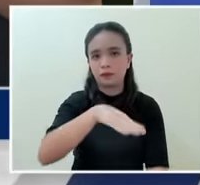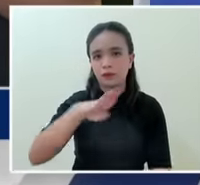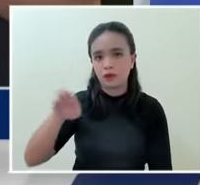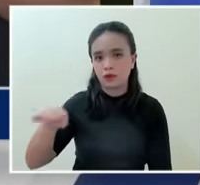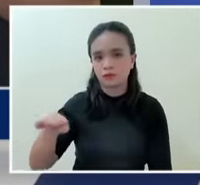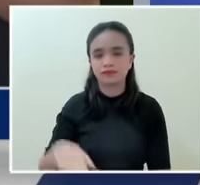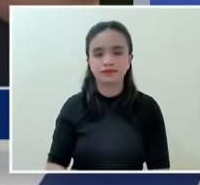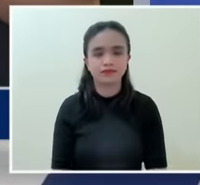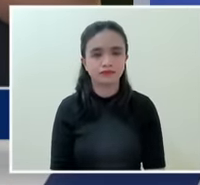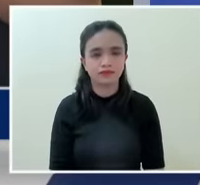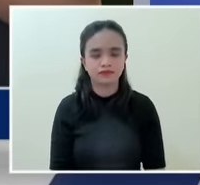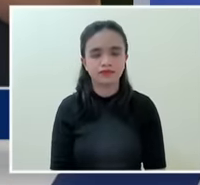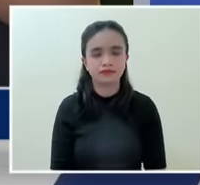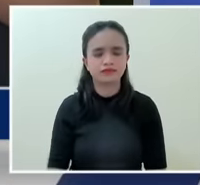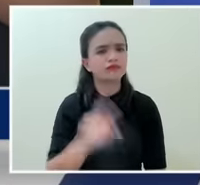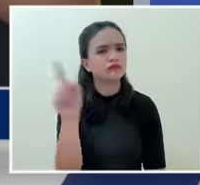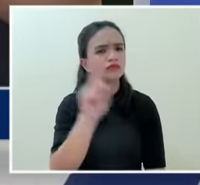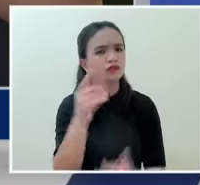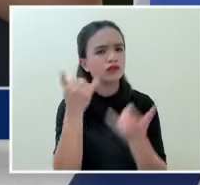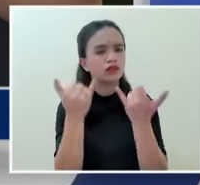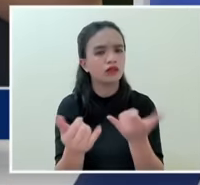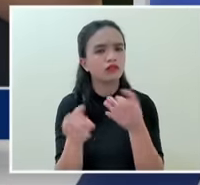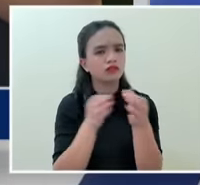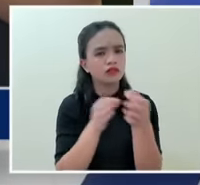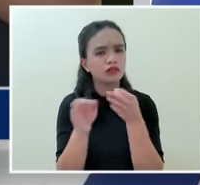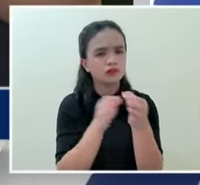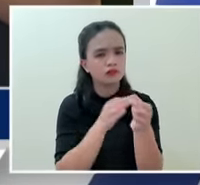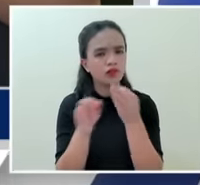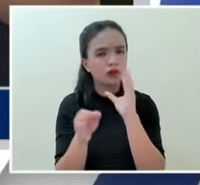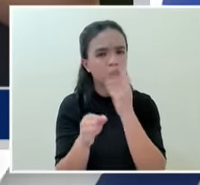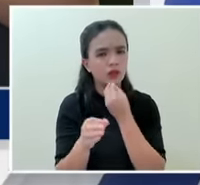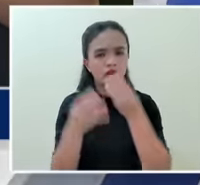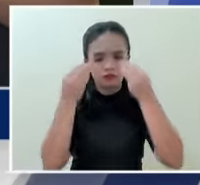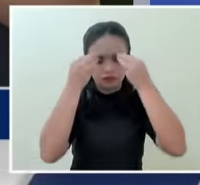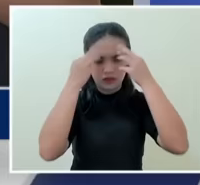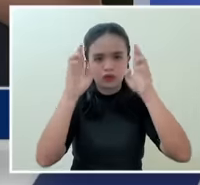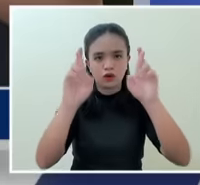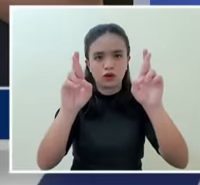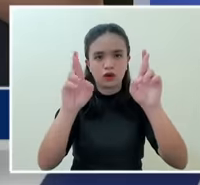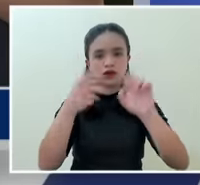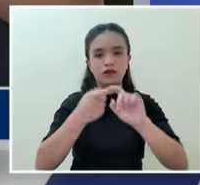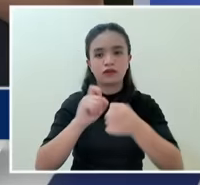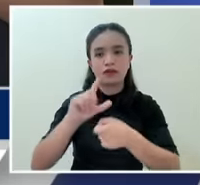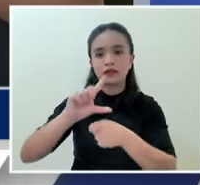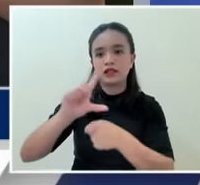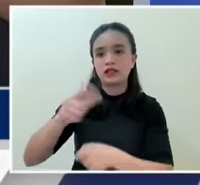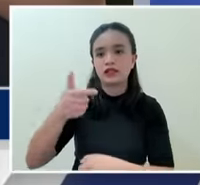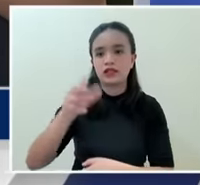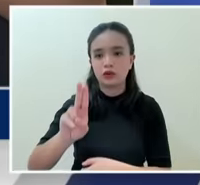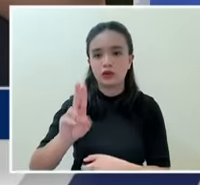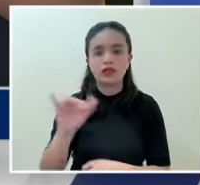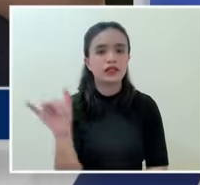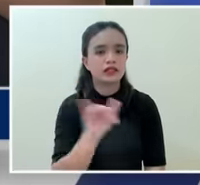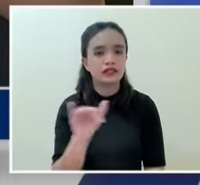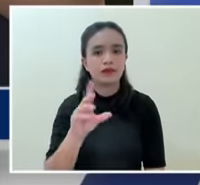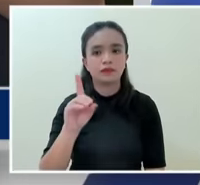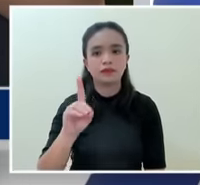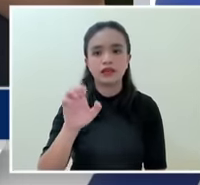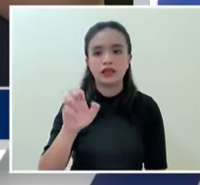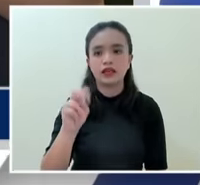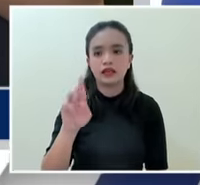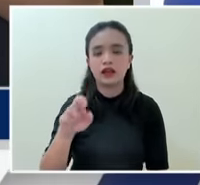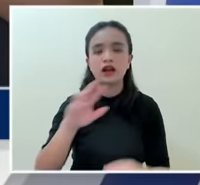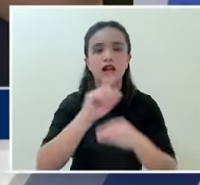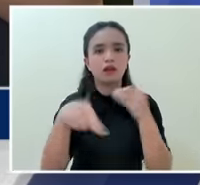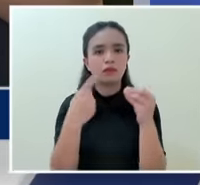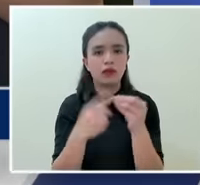Rafi, ano ngayon ang paliwanag ng mayor ng lokal na pamahalaan at ng DNR tungkol sa